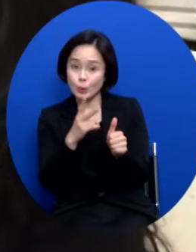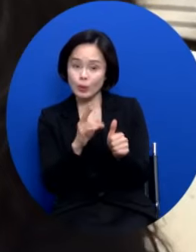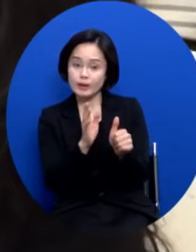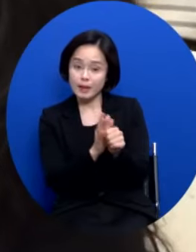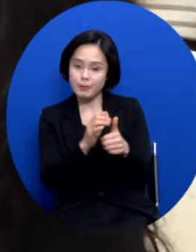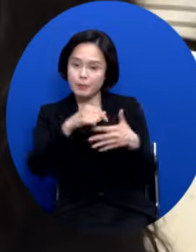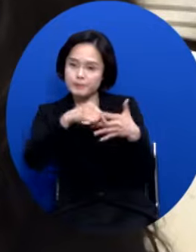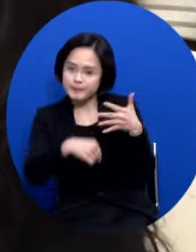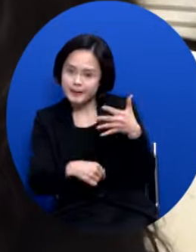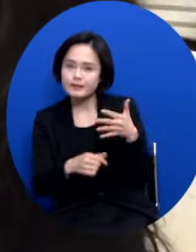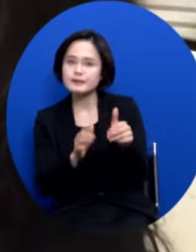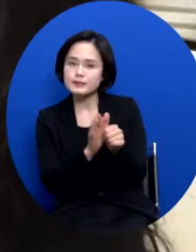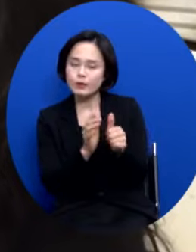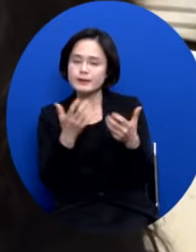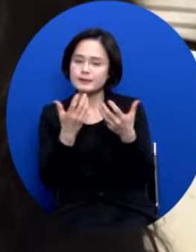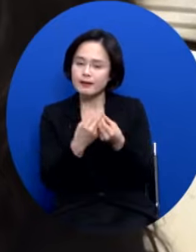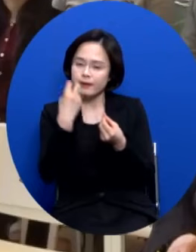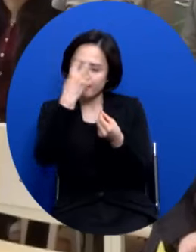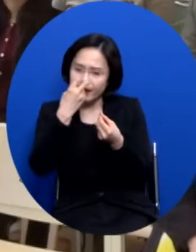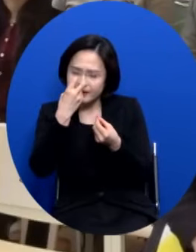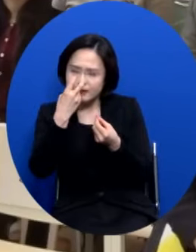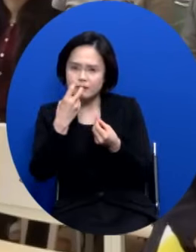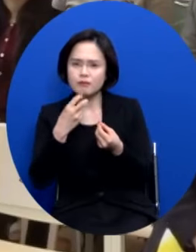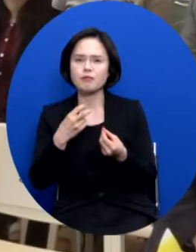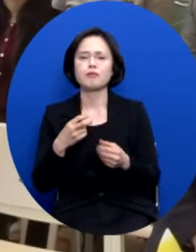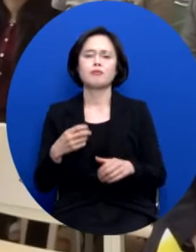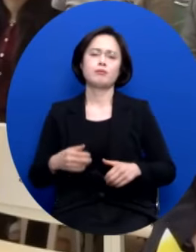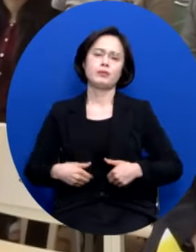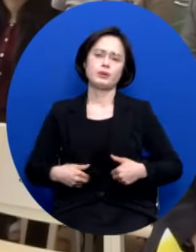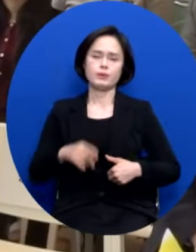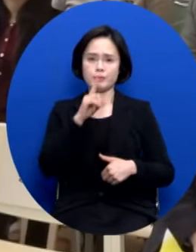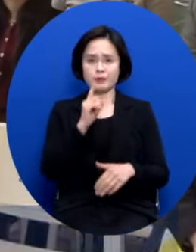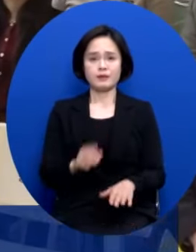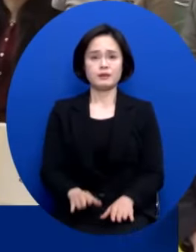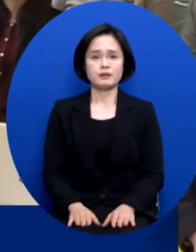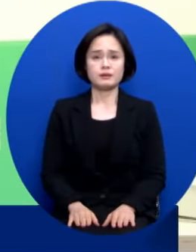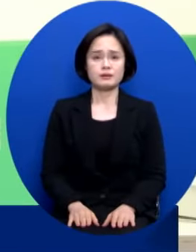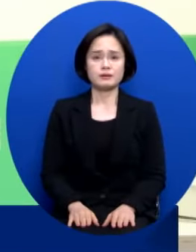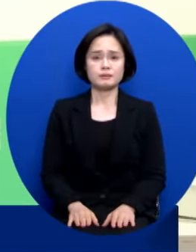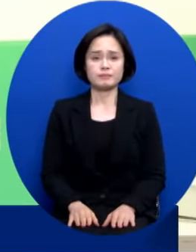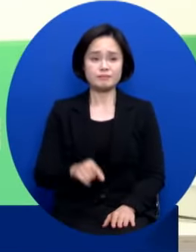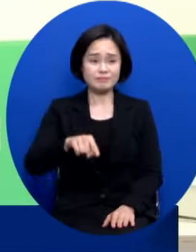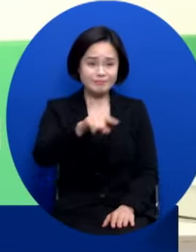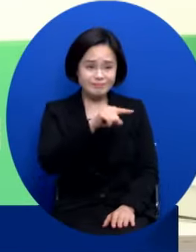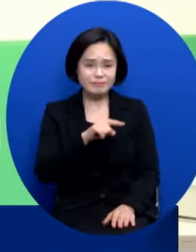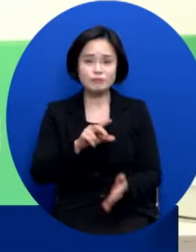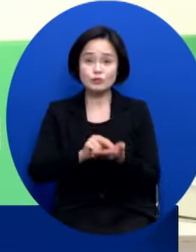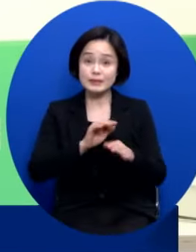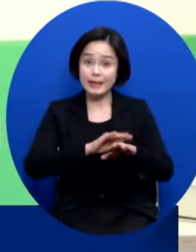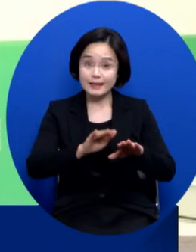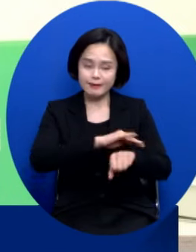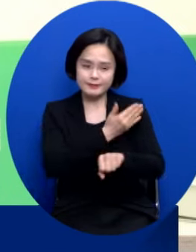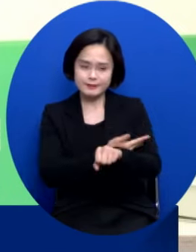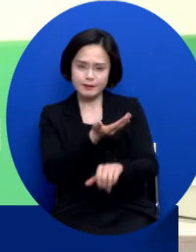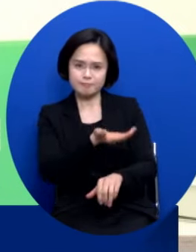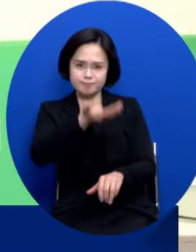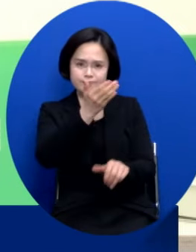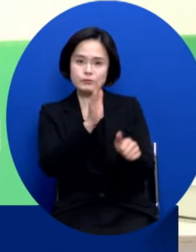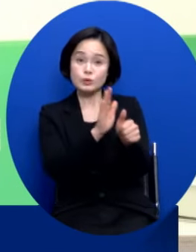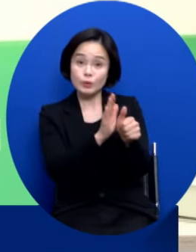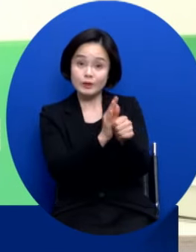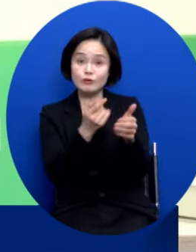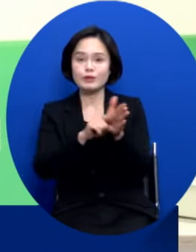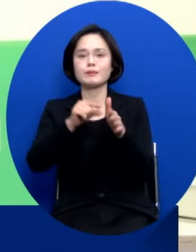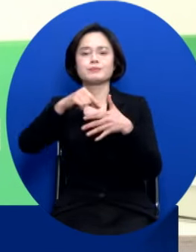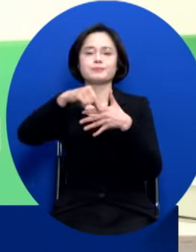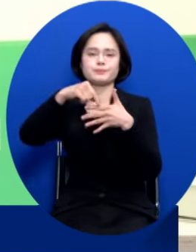사례 관리 등이 필요한 시점이라고 강조했습니다. 청소년의 문제 해결력을 높여주는 프로그램, 또